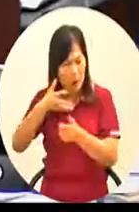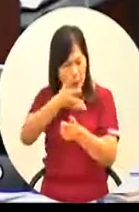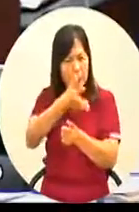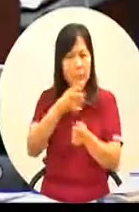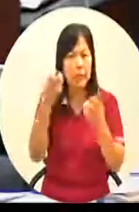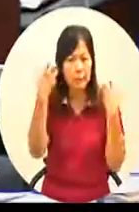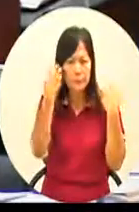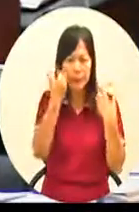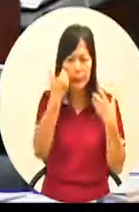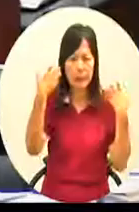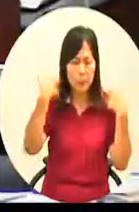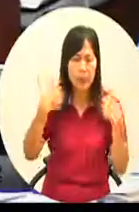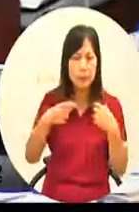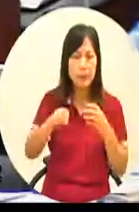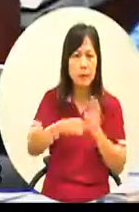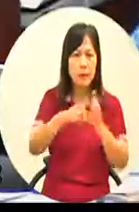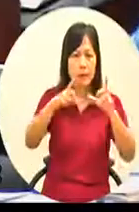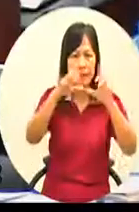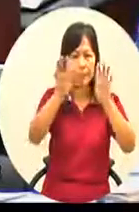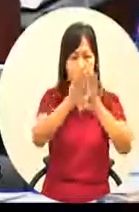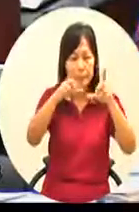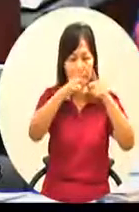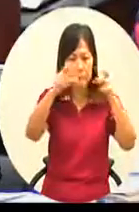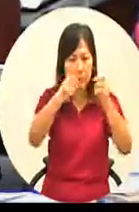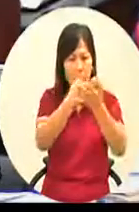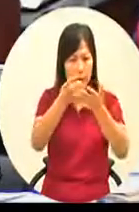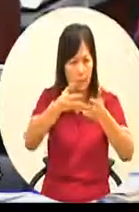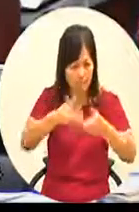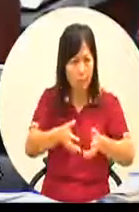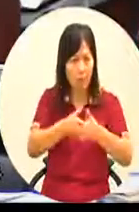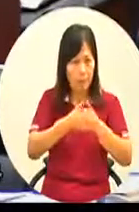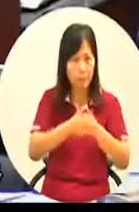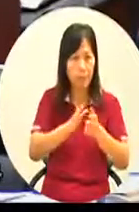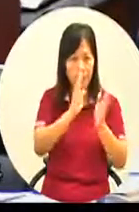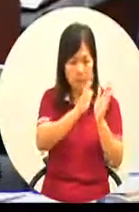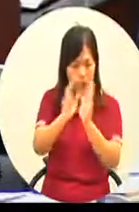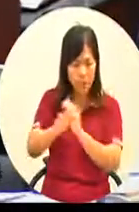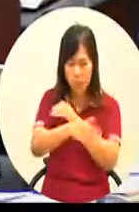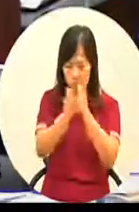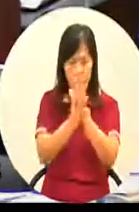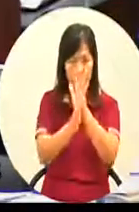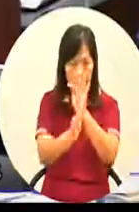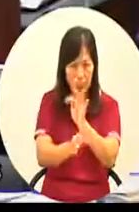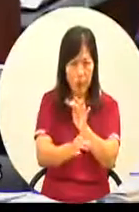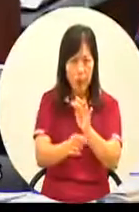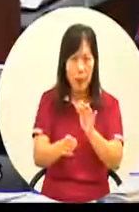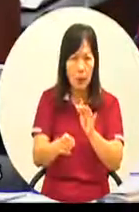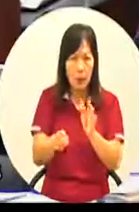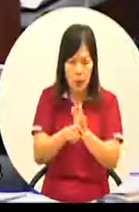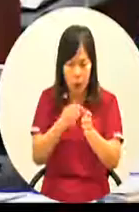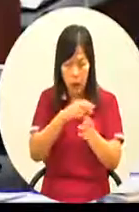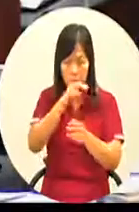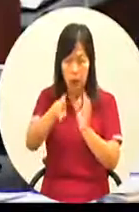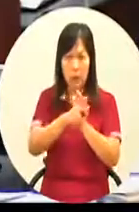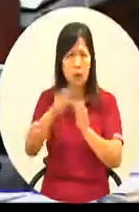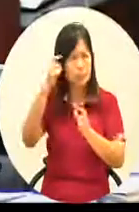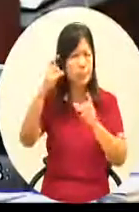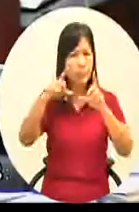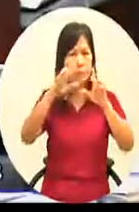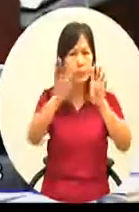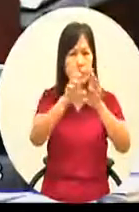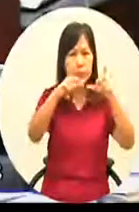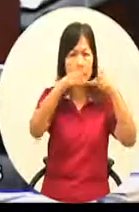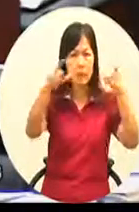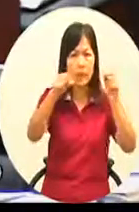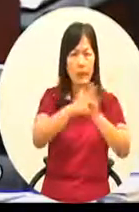牌真重要，啊，你若甲整理好势，整理好势，因为我也毋捌看过门牌吼，真正伫山顶啊